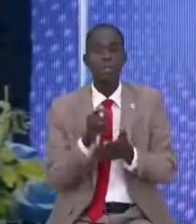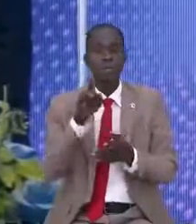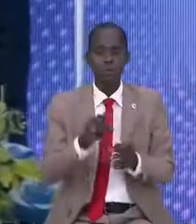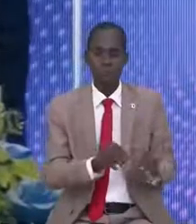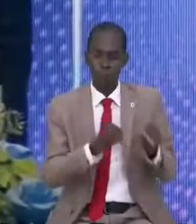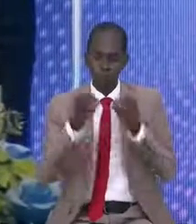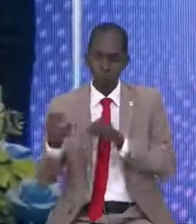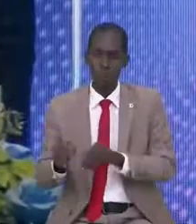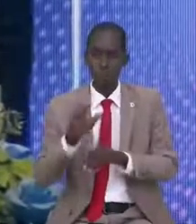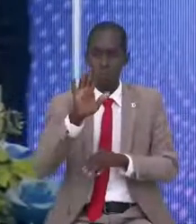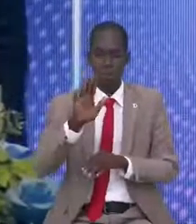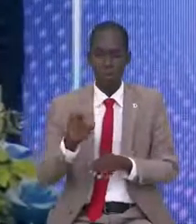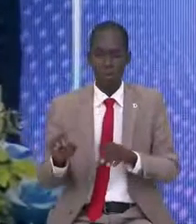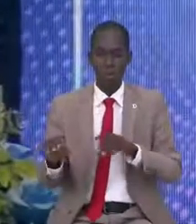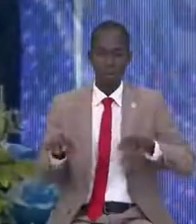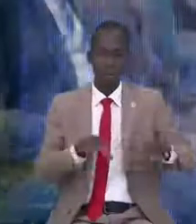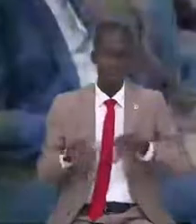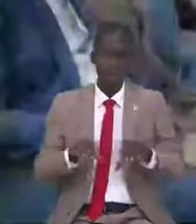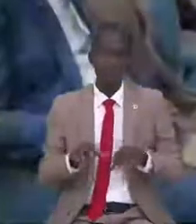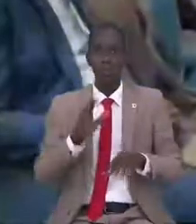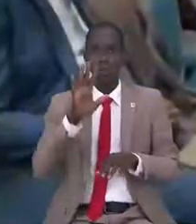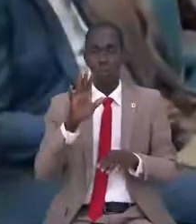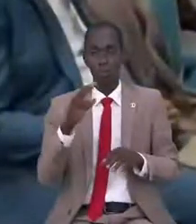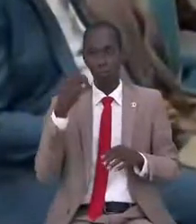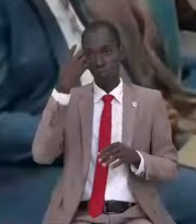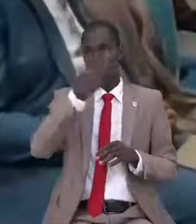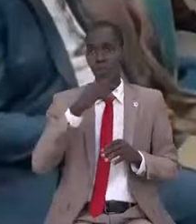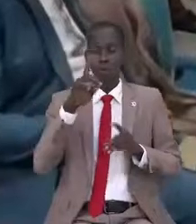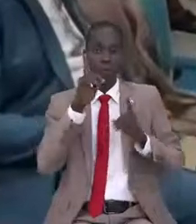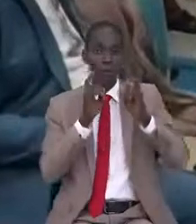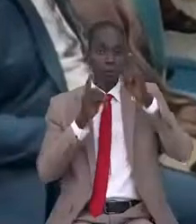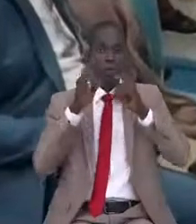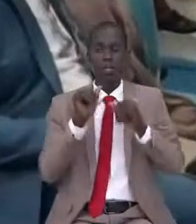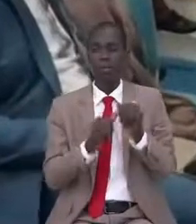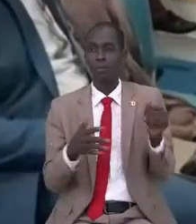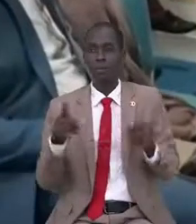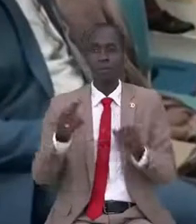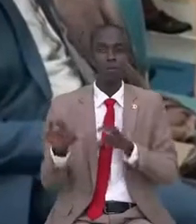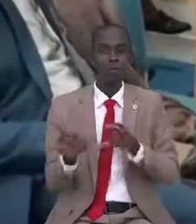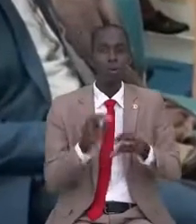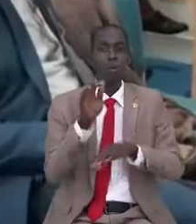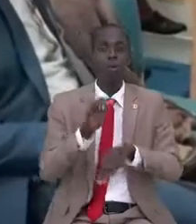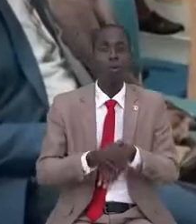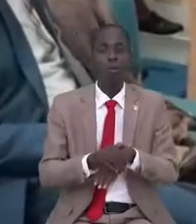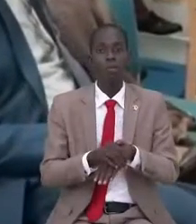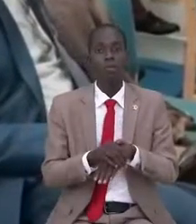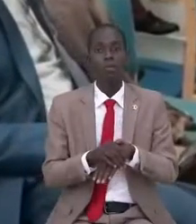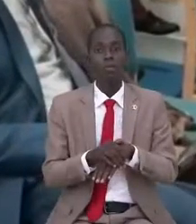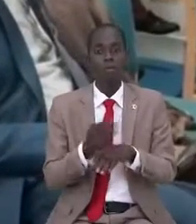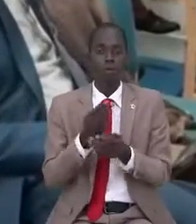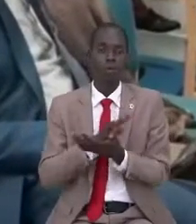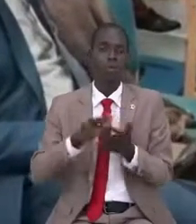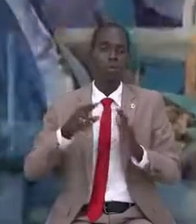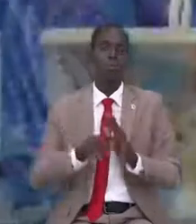doit se baser. Vous devez baser votre apparence, votre action, vous devez baser tout sur